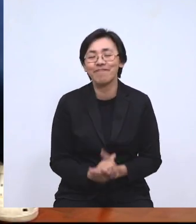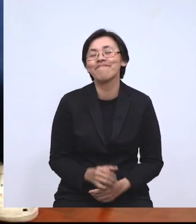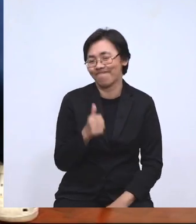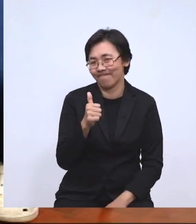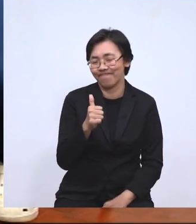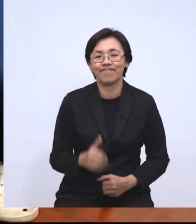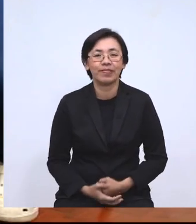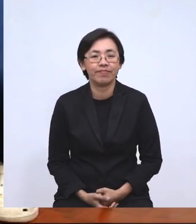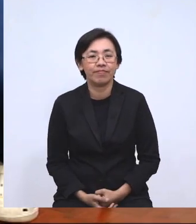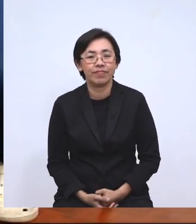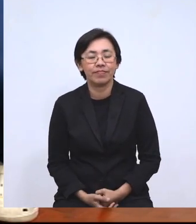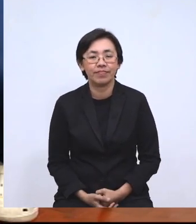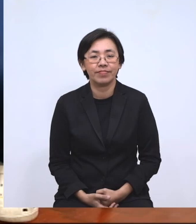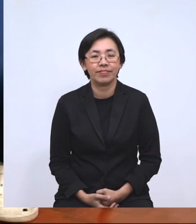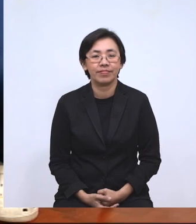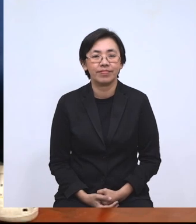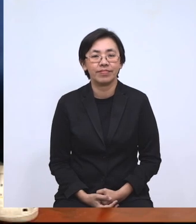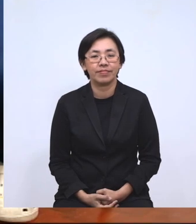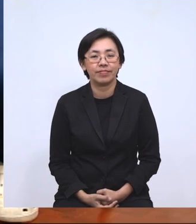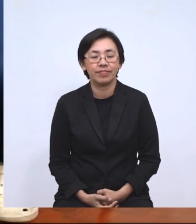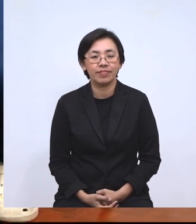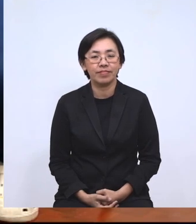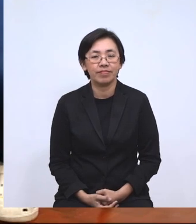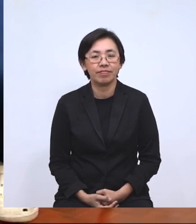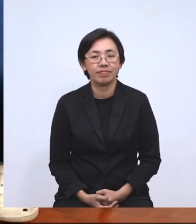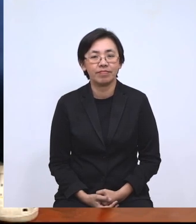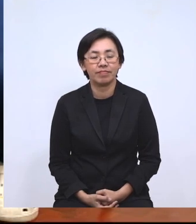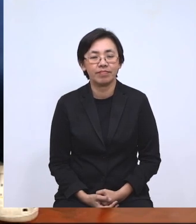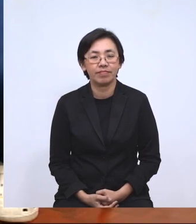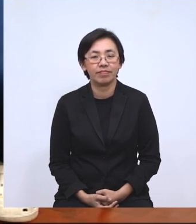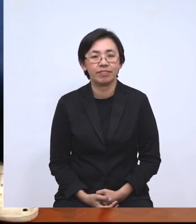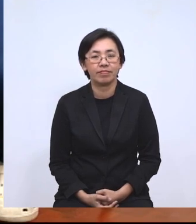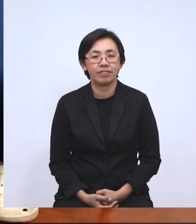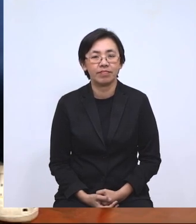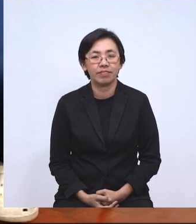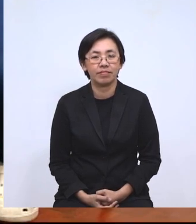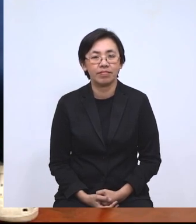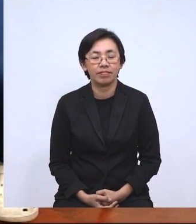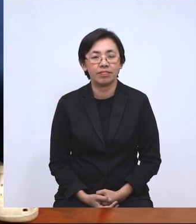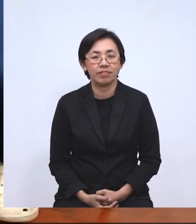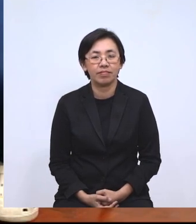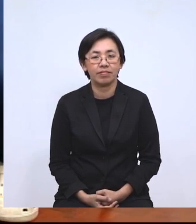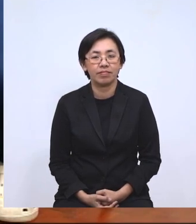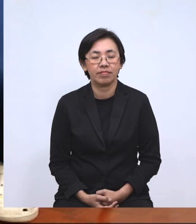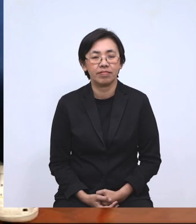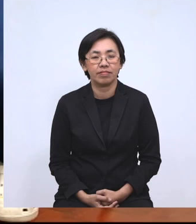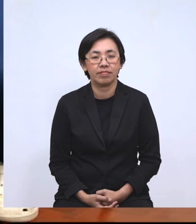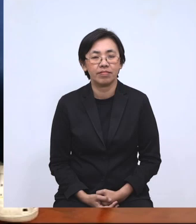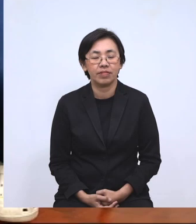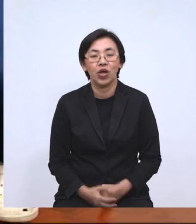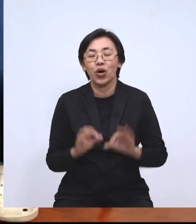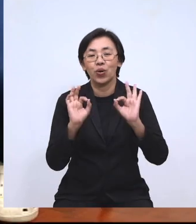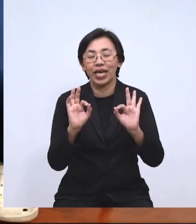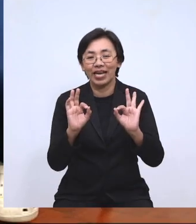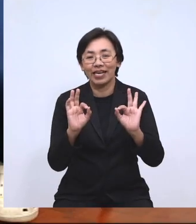ครับ ช่วงแรกๆเราอาจจะต้องติดให้น้องก่อนนะคะแต่พอฝึกไปนานๆแล้วเราก็เอาออกได้นะคะ โอเ